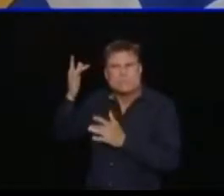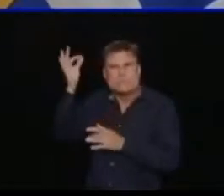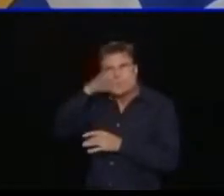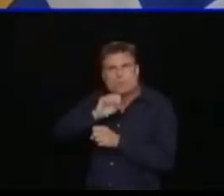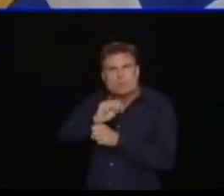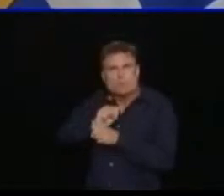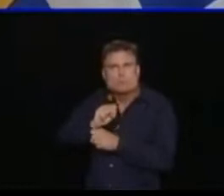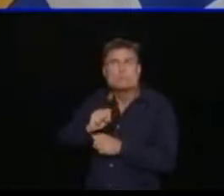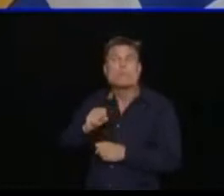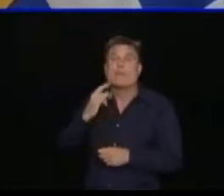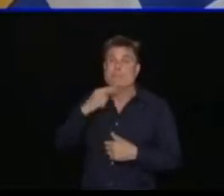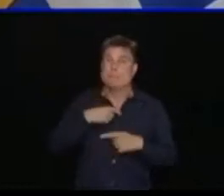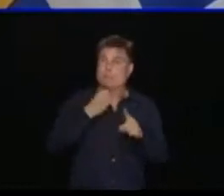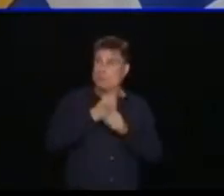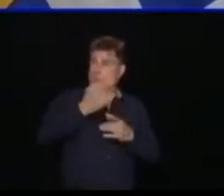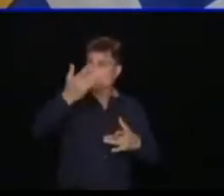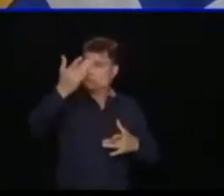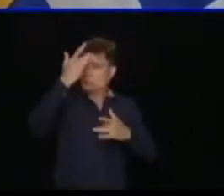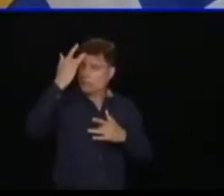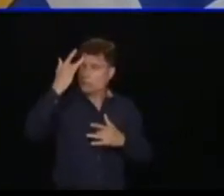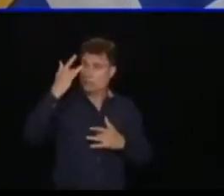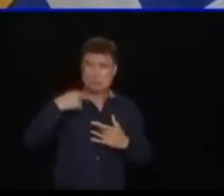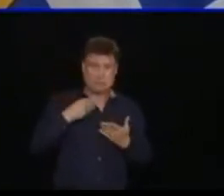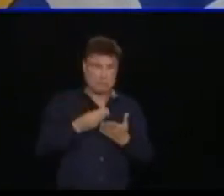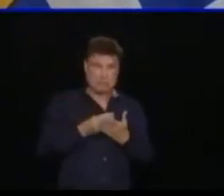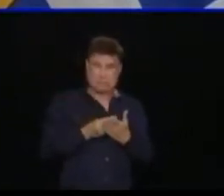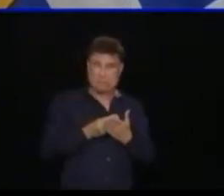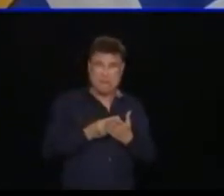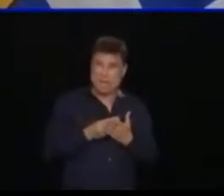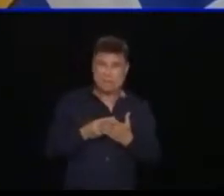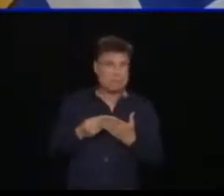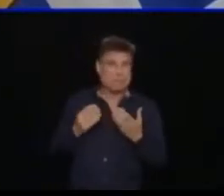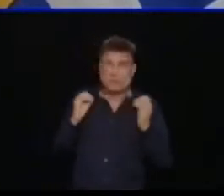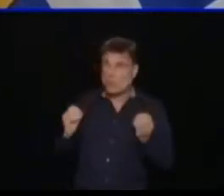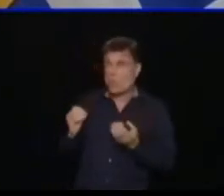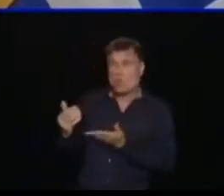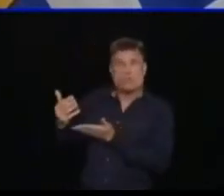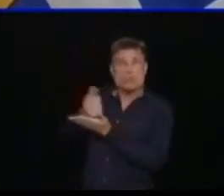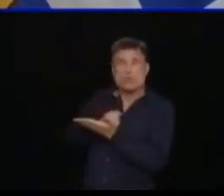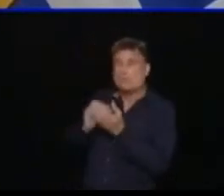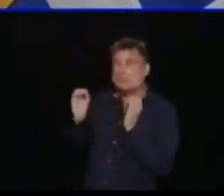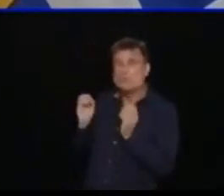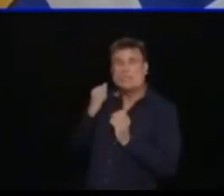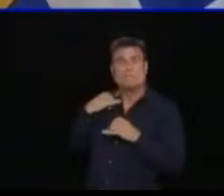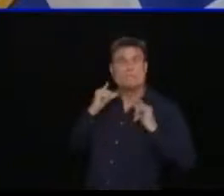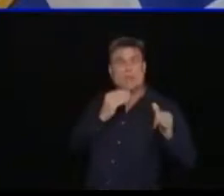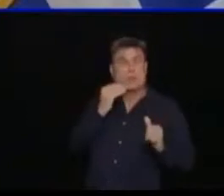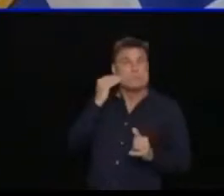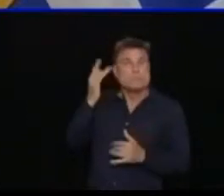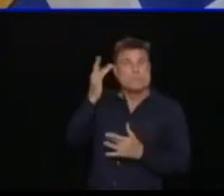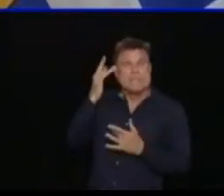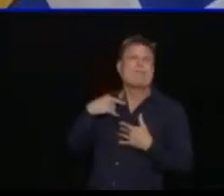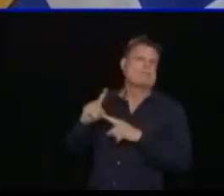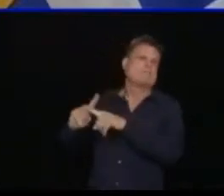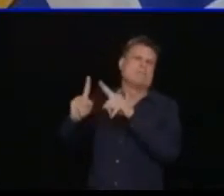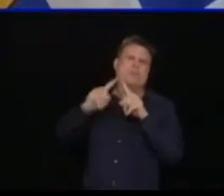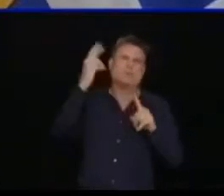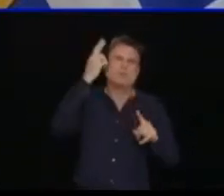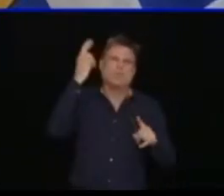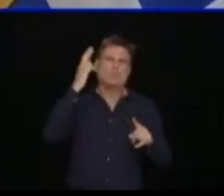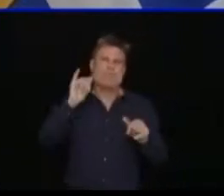所以刚才这个伯尼医生给大家分析了，看到了这个3月份以来的所做的民意调查里边，